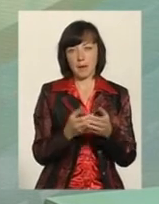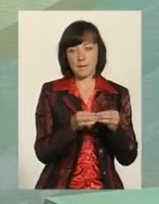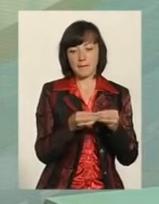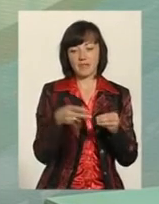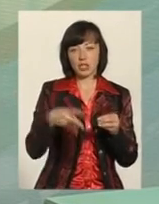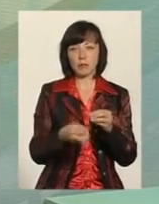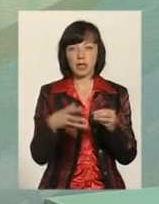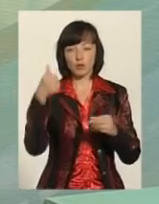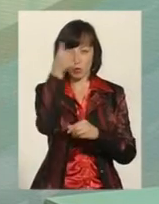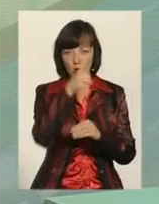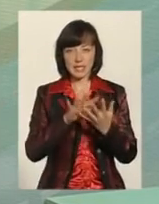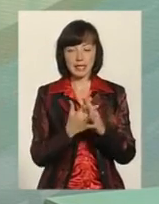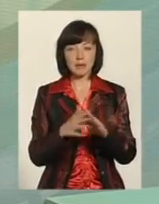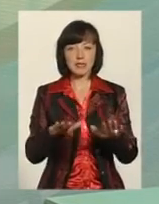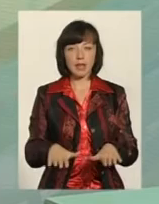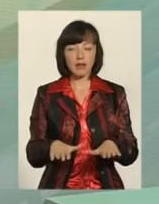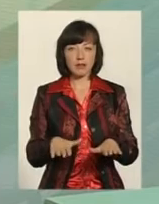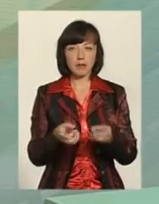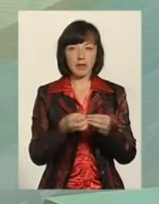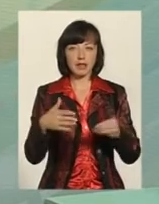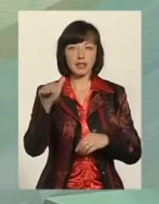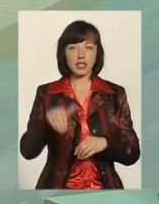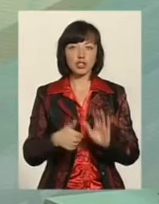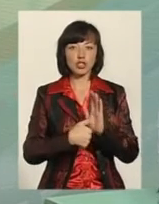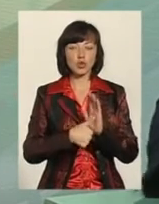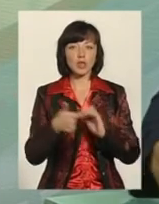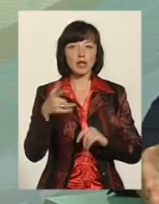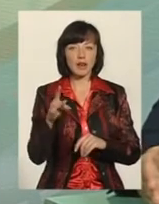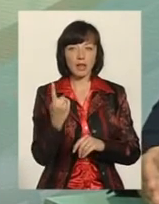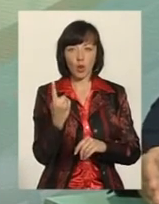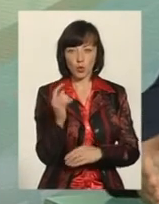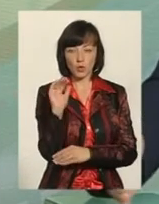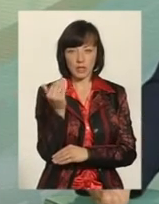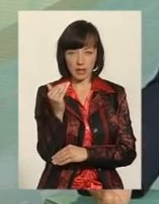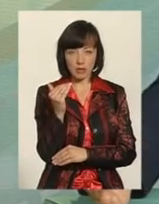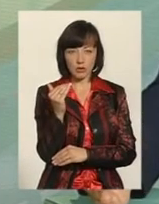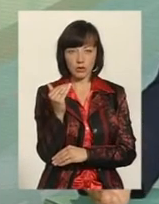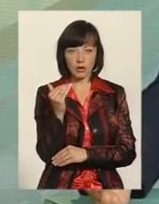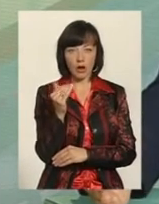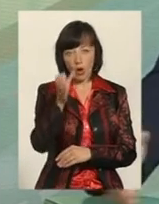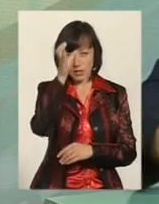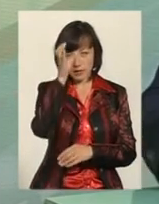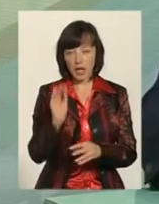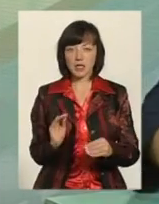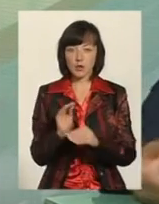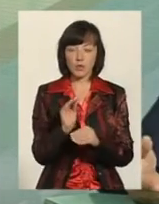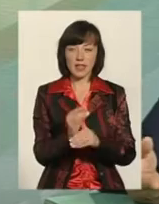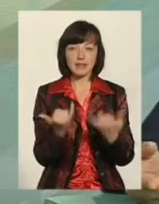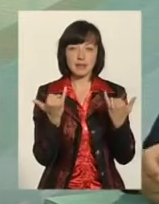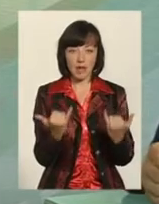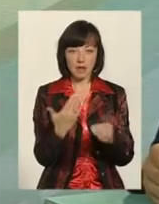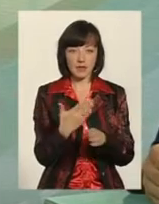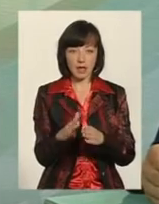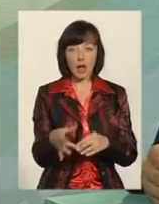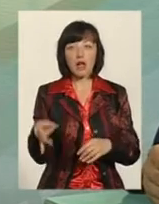2015 році в сільській місцевості, здається, 15 600 гривень на одну дитину. Це освітянська субвенція. Зараз вона